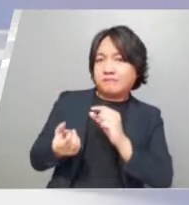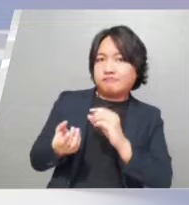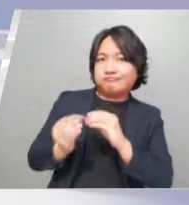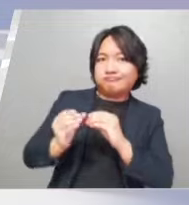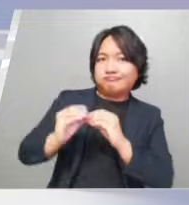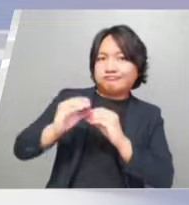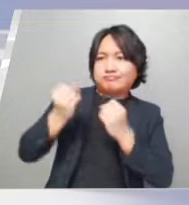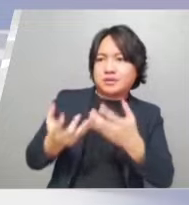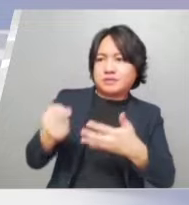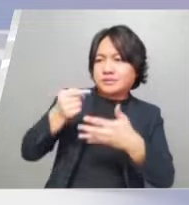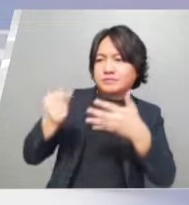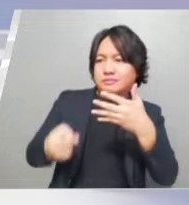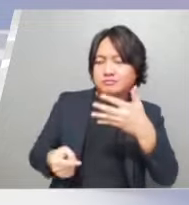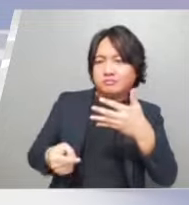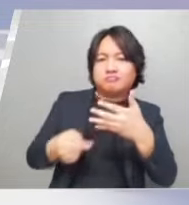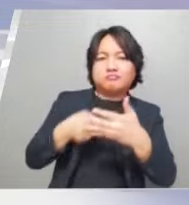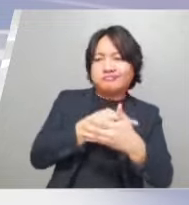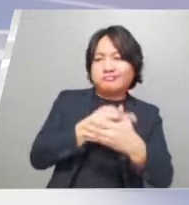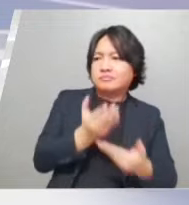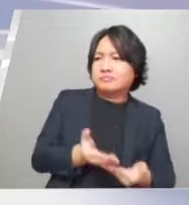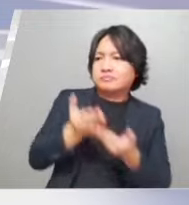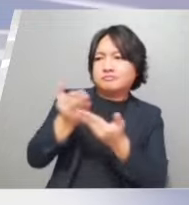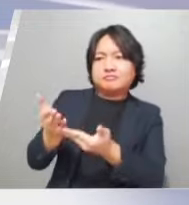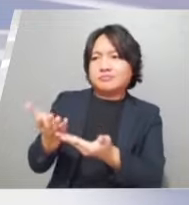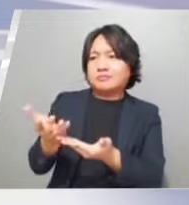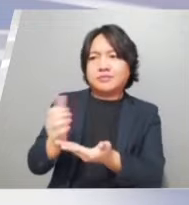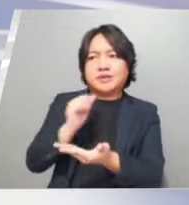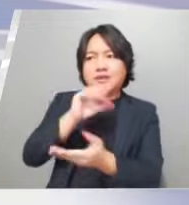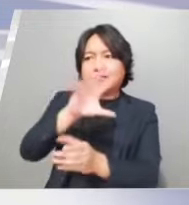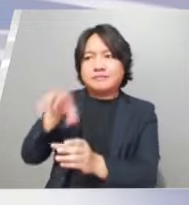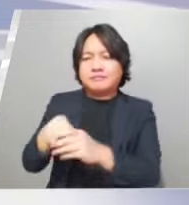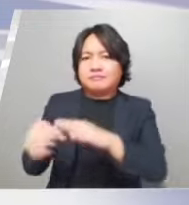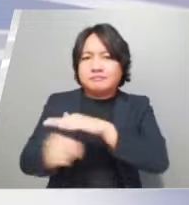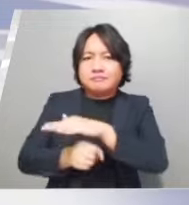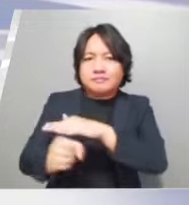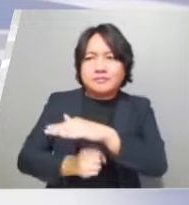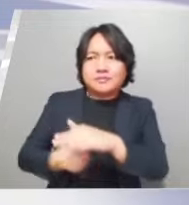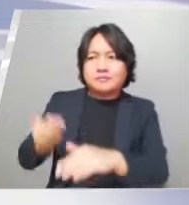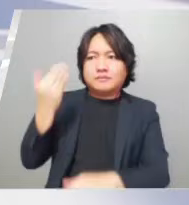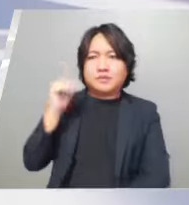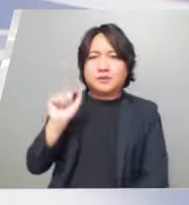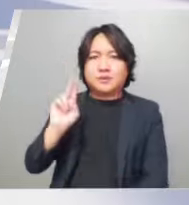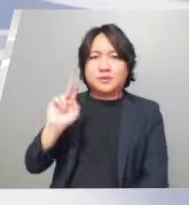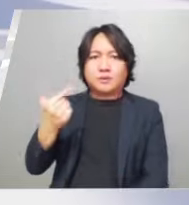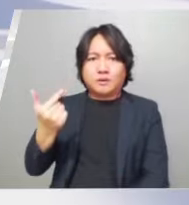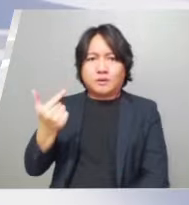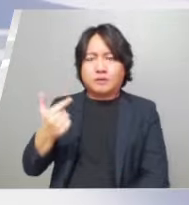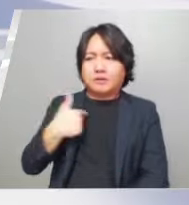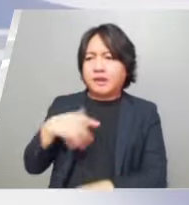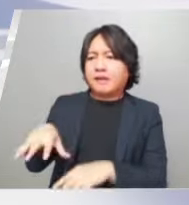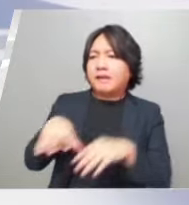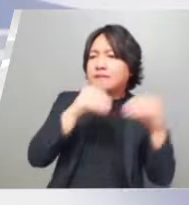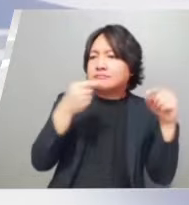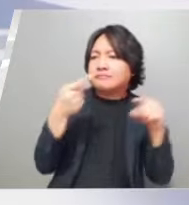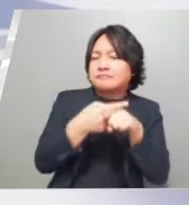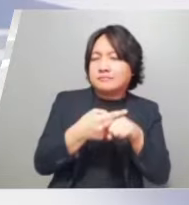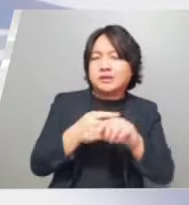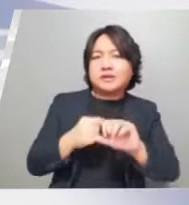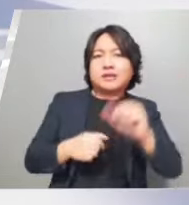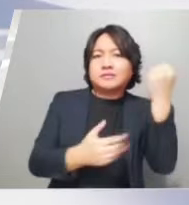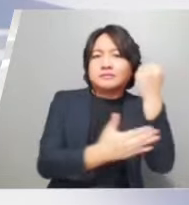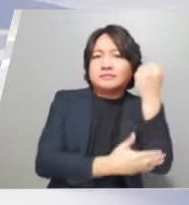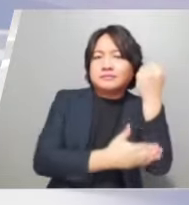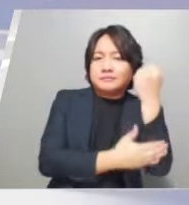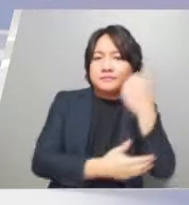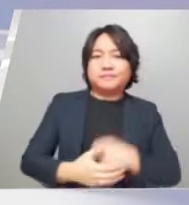counter-affidavit para sa kasong qualified human trafficking noong Agosto kahit na sa ibang bansa na siya. Dumating si Go sa DOJ para sa